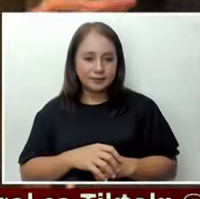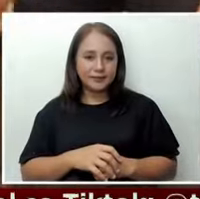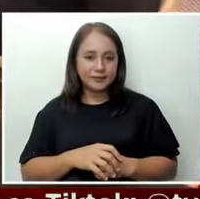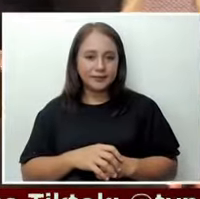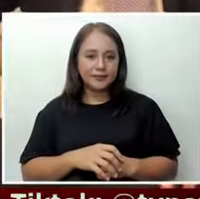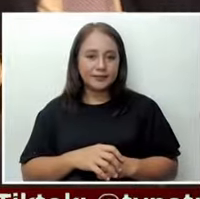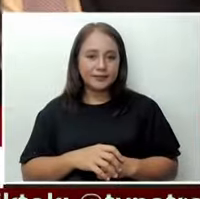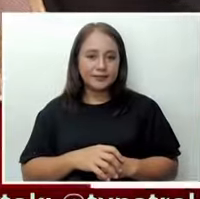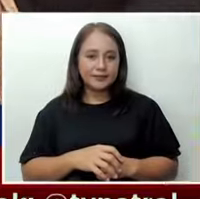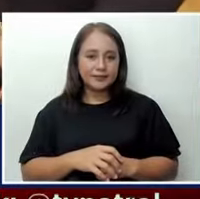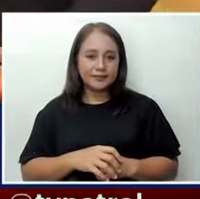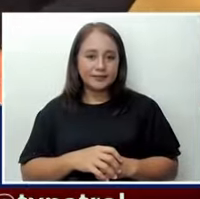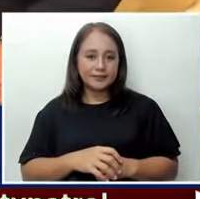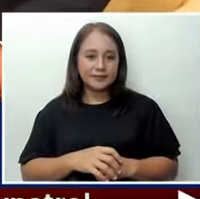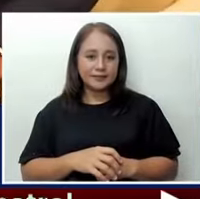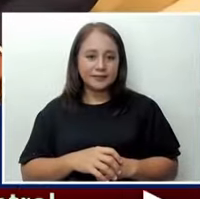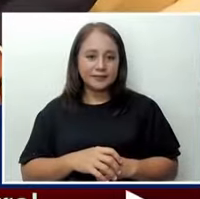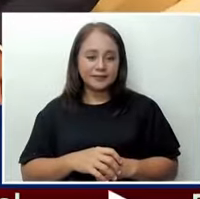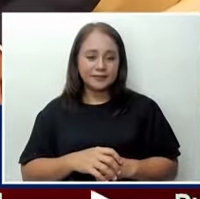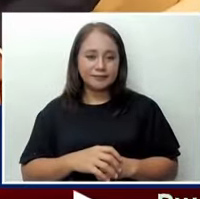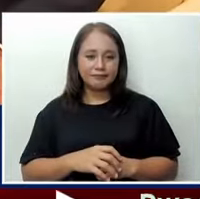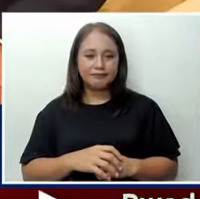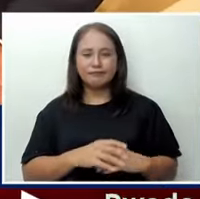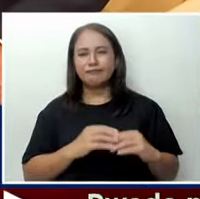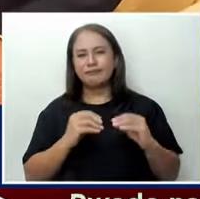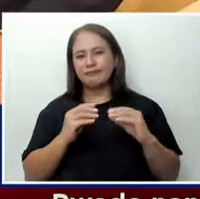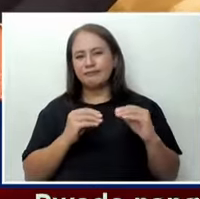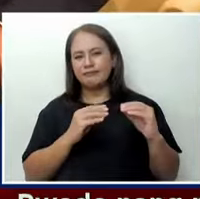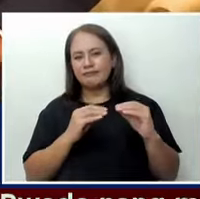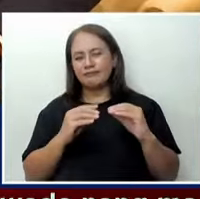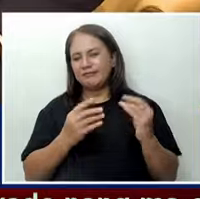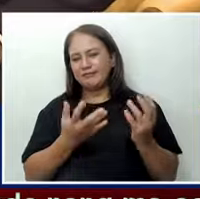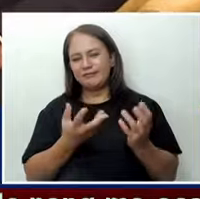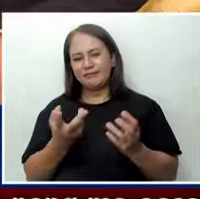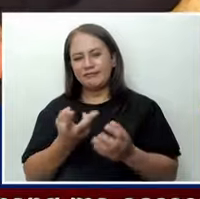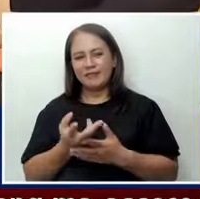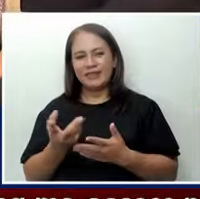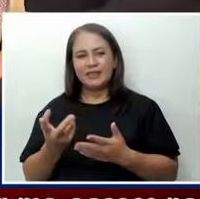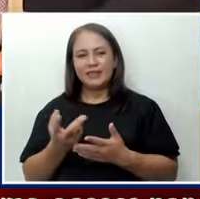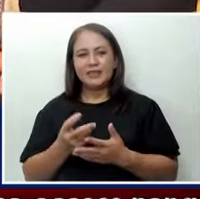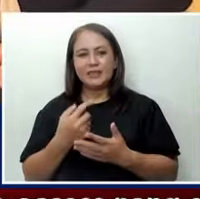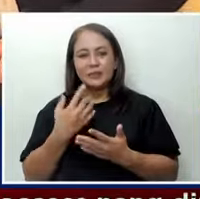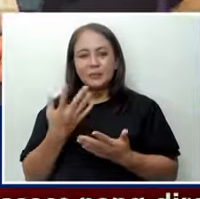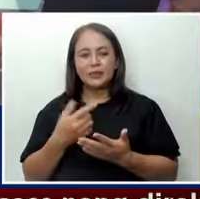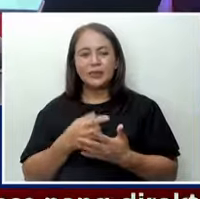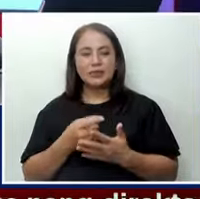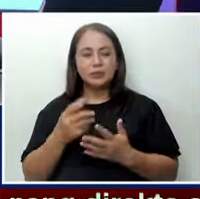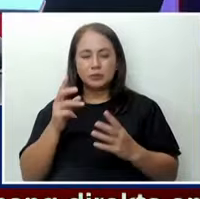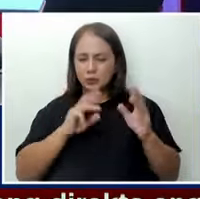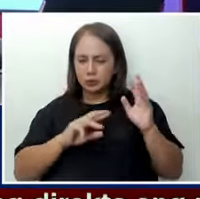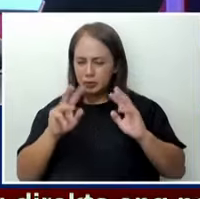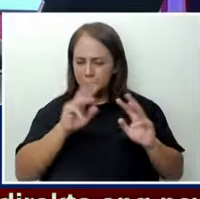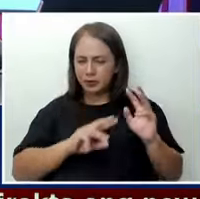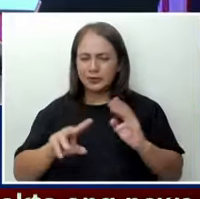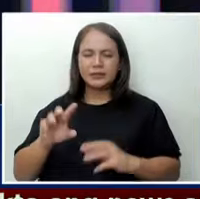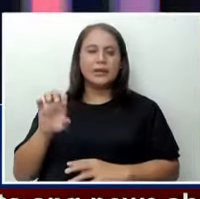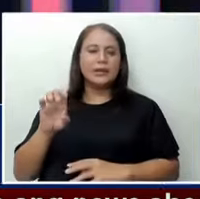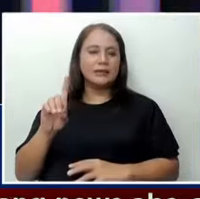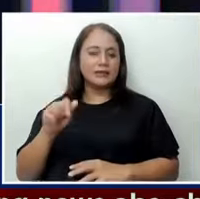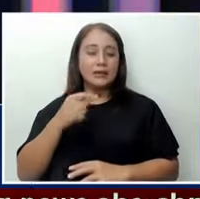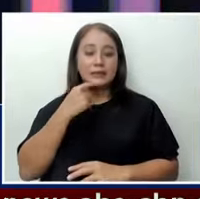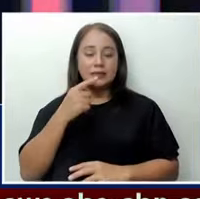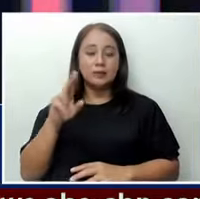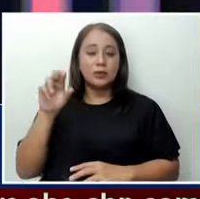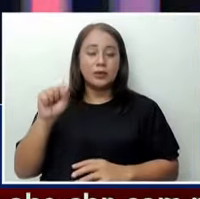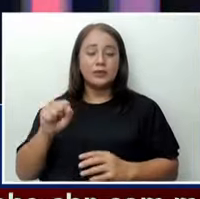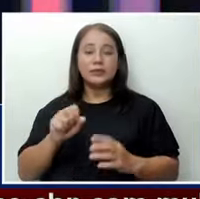Thank you, I'm optimistic. Thank you. Walang kailangan ipangamba sa EDCA. Ito ang tiniyak ni U.S.